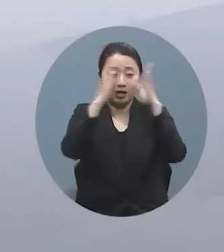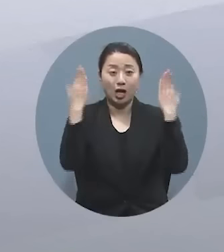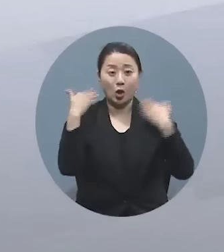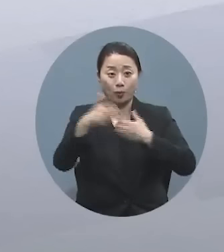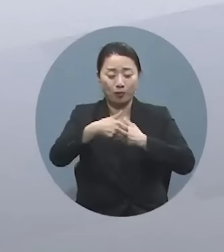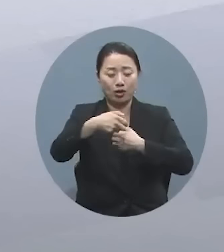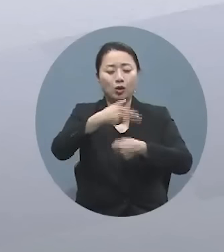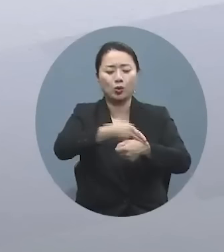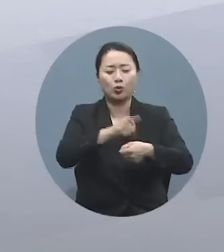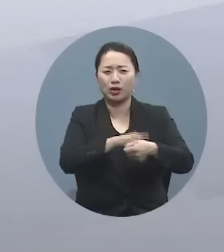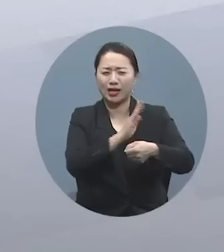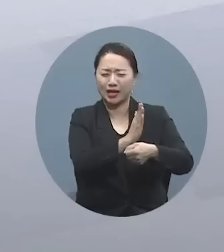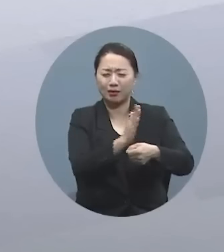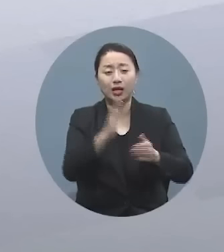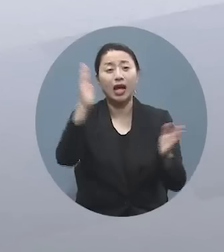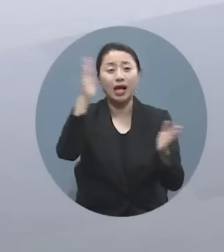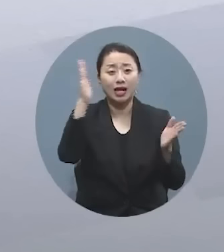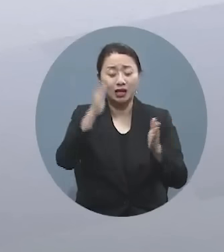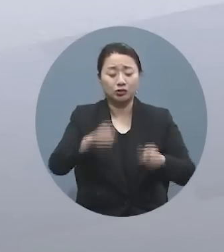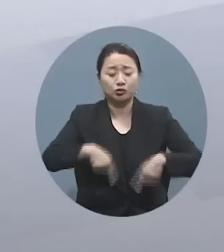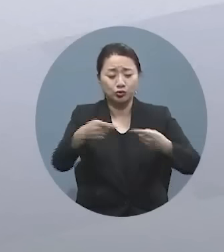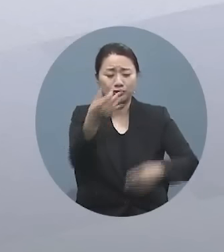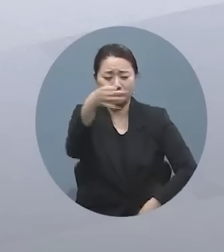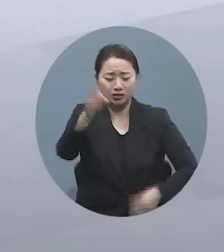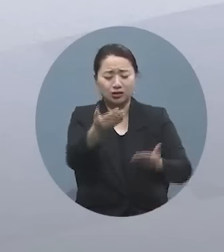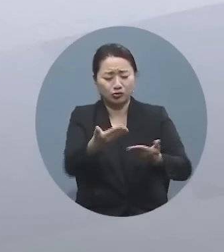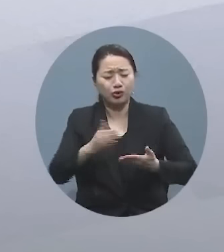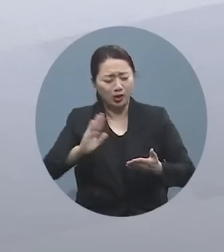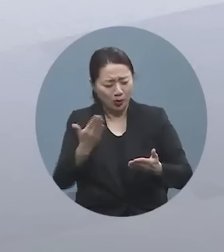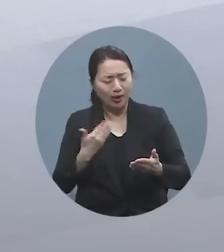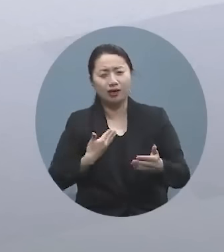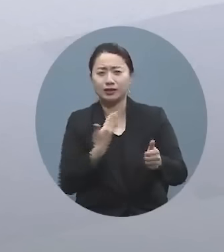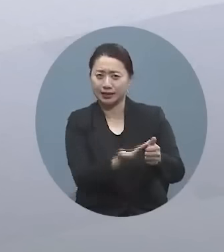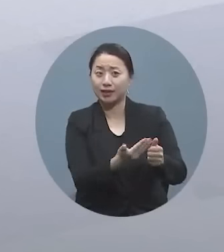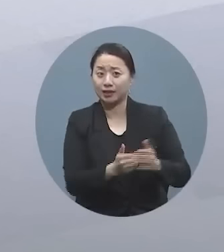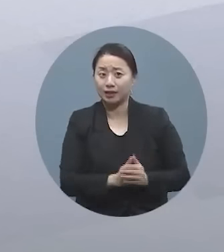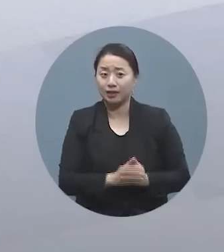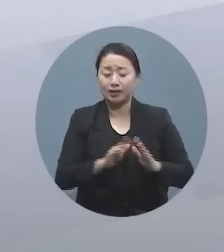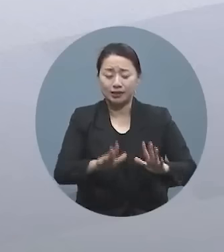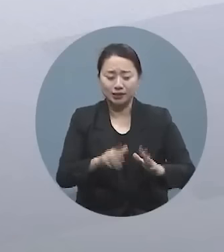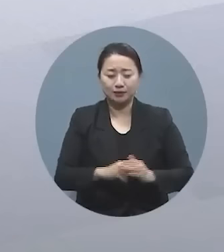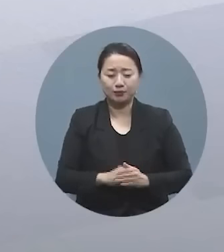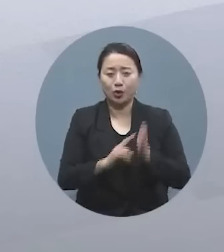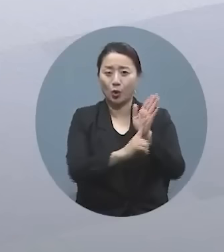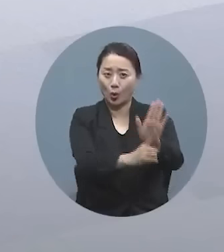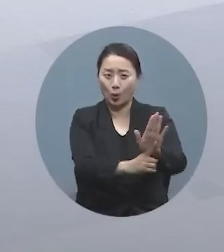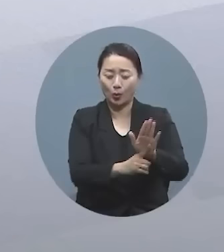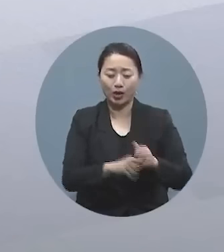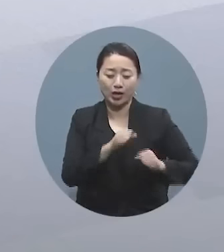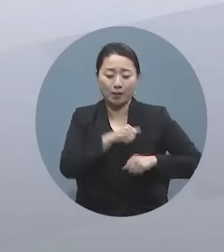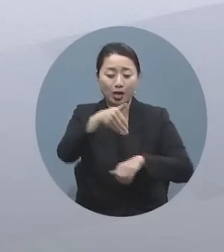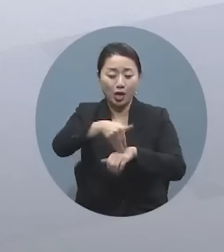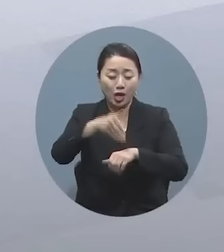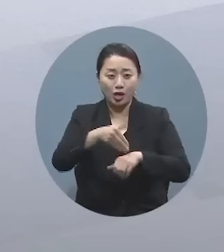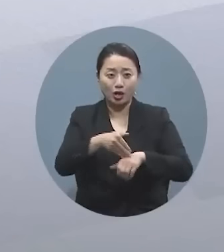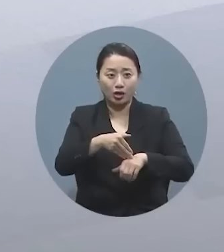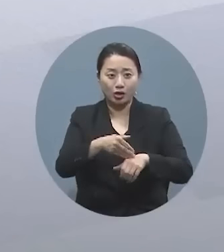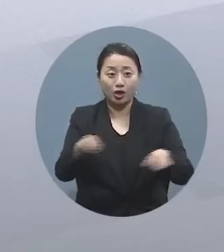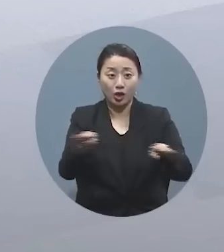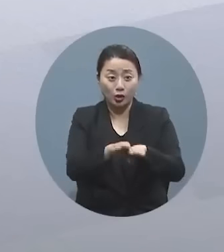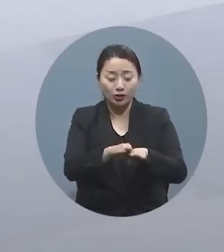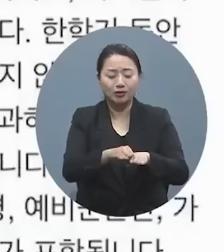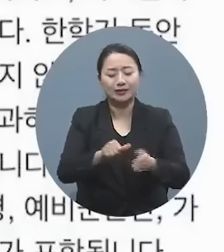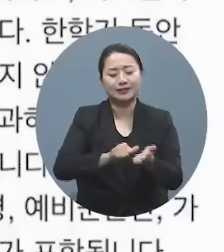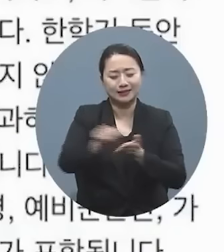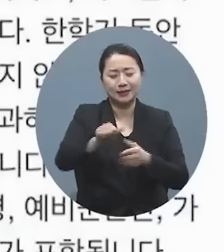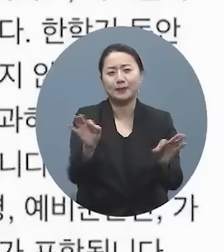해당 교수에게 학생들의 예비군 훈련 출석을 인정해야 한다고 전달했으며 현재 공지 상황에서 예비군 결석 부분은 삭제됐다고